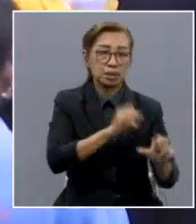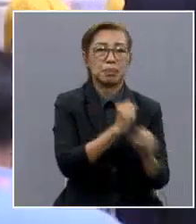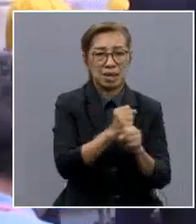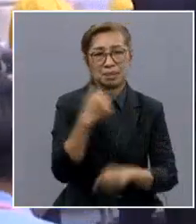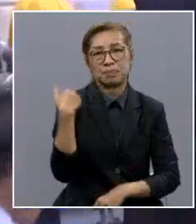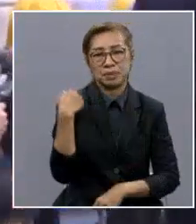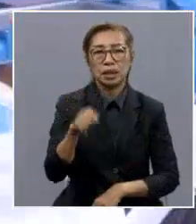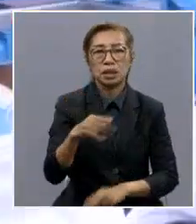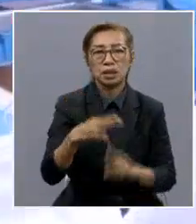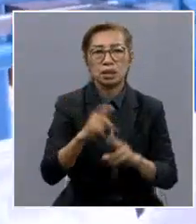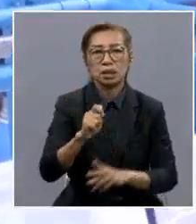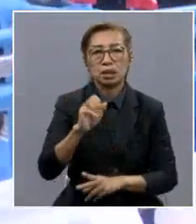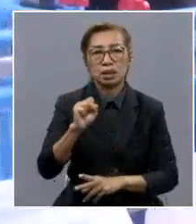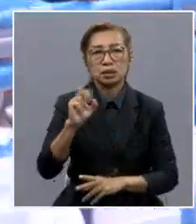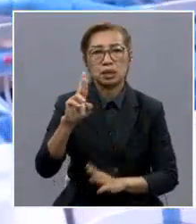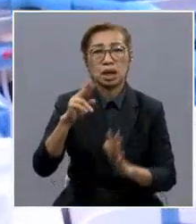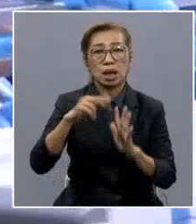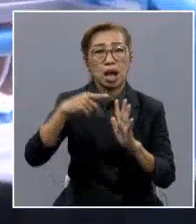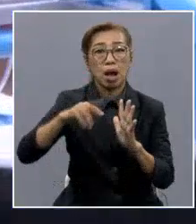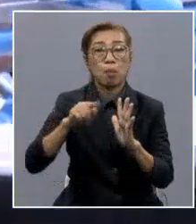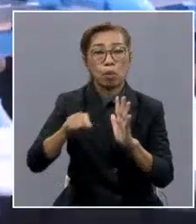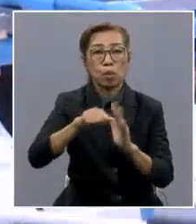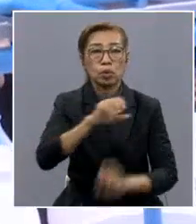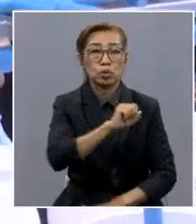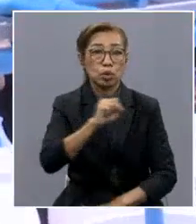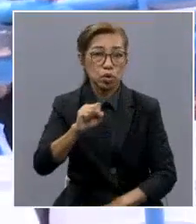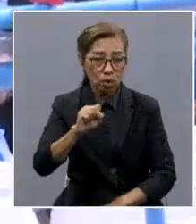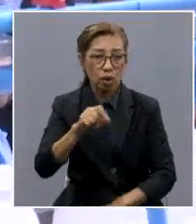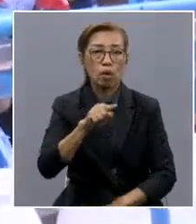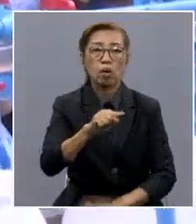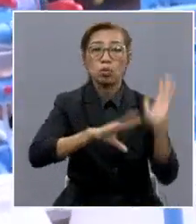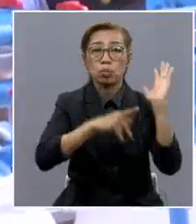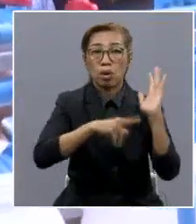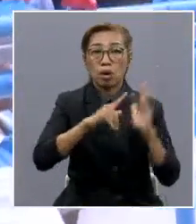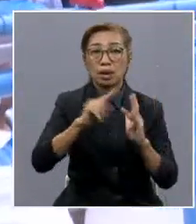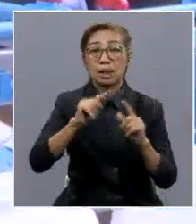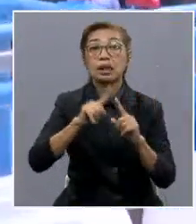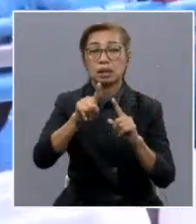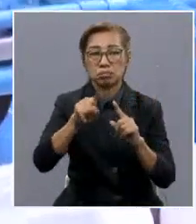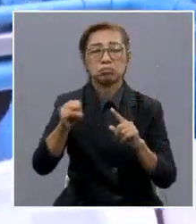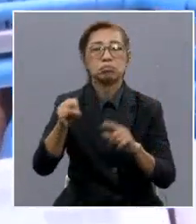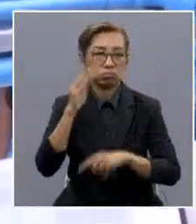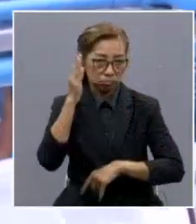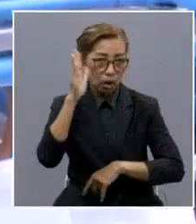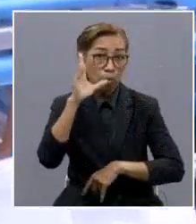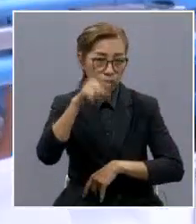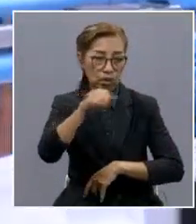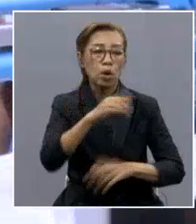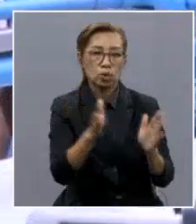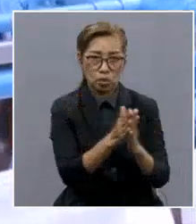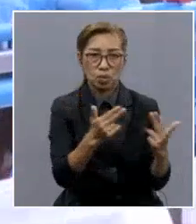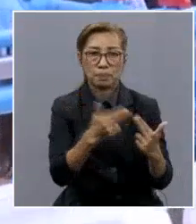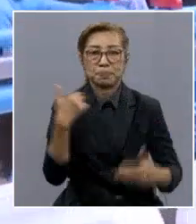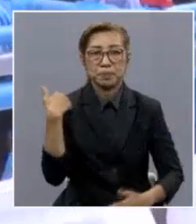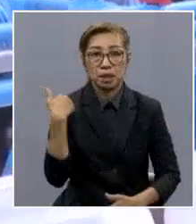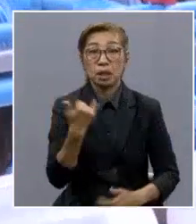คือคุณอิสระพงษ์มากอำไพสสชุมพรเขต1ประชาธิปัตย์นะครับก็จับตากันในส่วนนี้แล้วก็เห็นว่าตอนนี้ในพื้